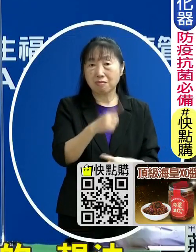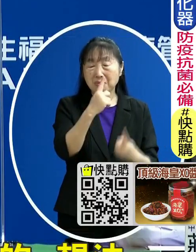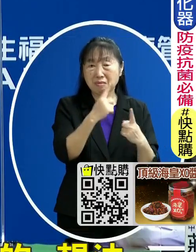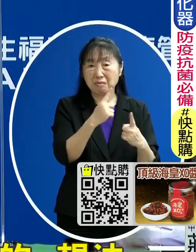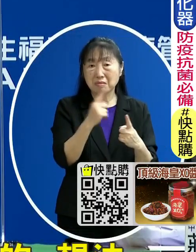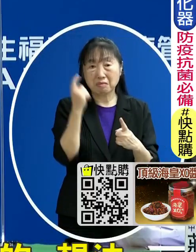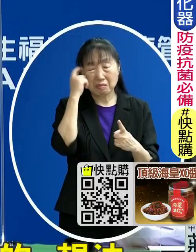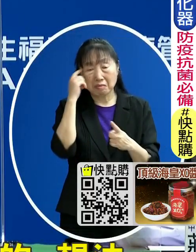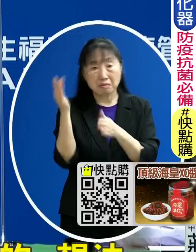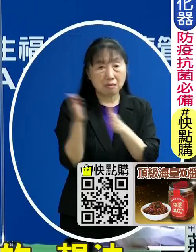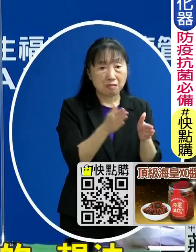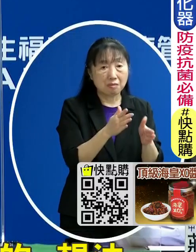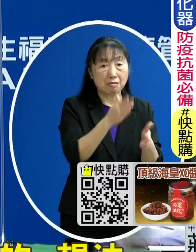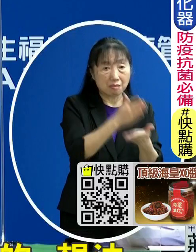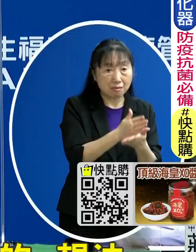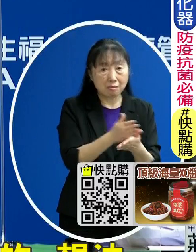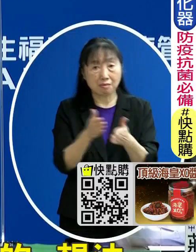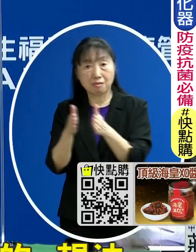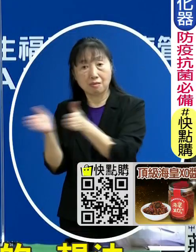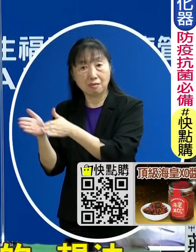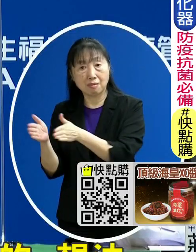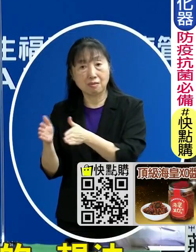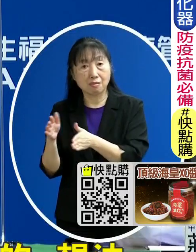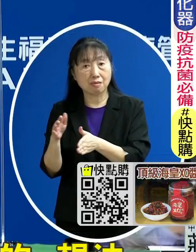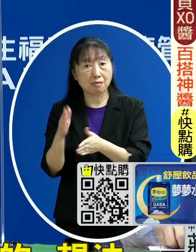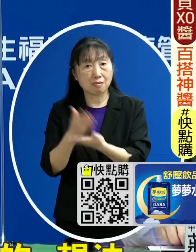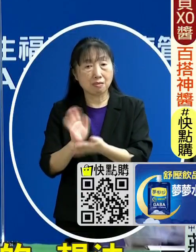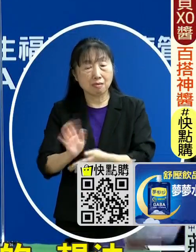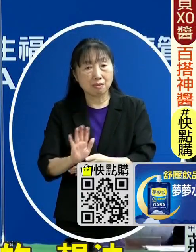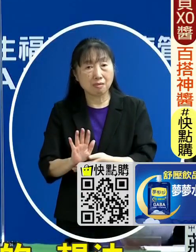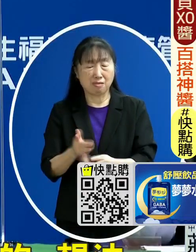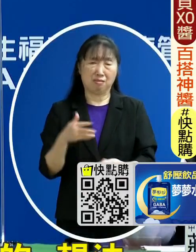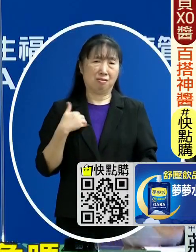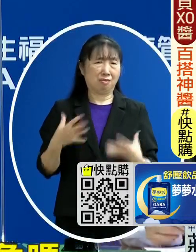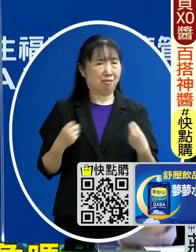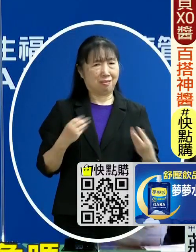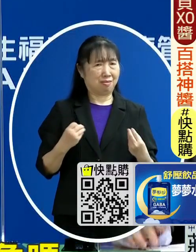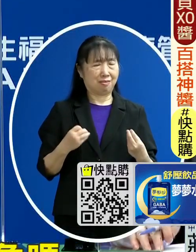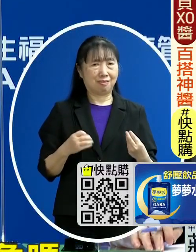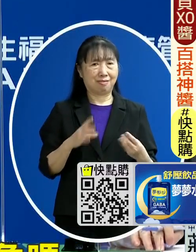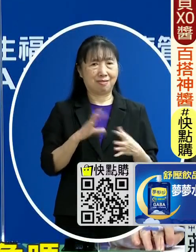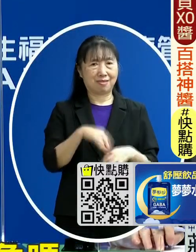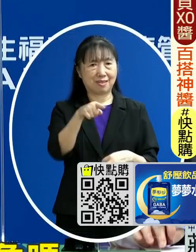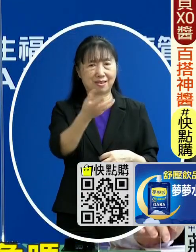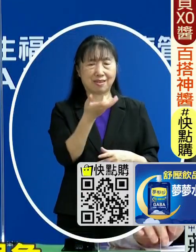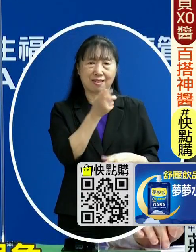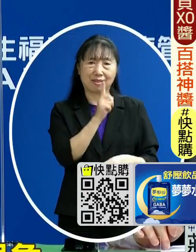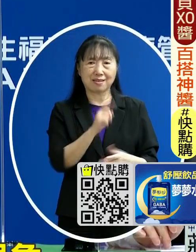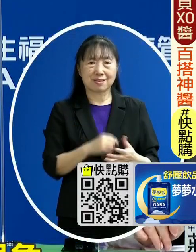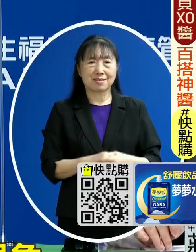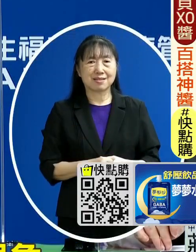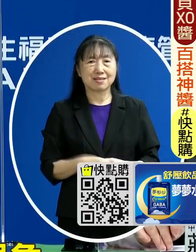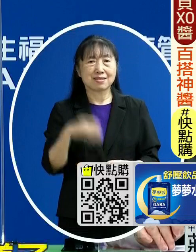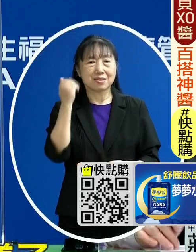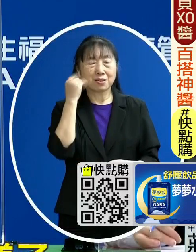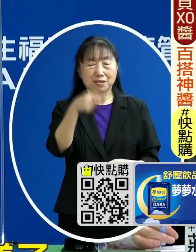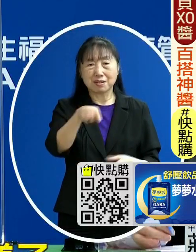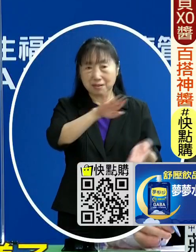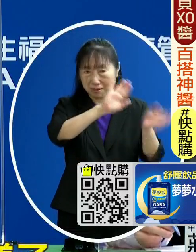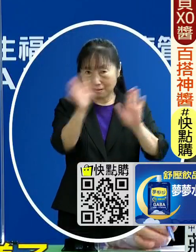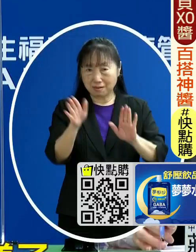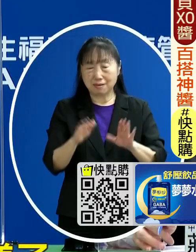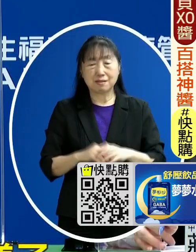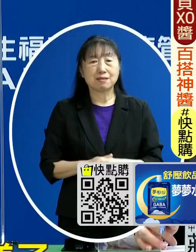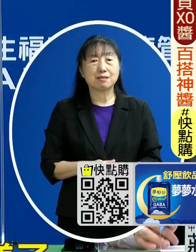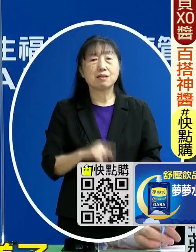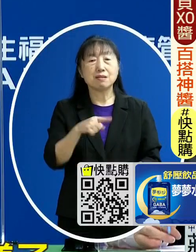了解你这个问题的想法，是讲这样的一个现象嘛，哈？那如果是讲这个现象，那我